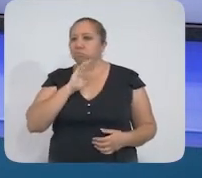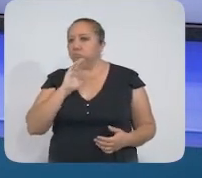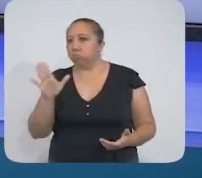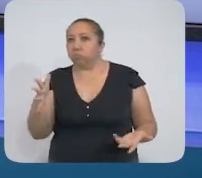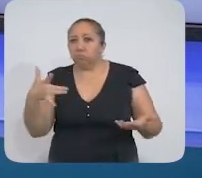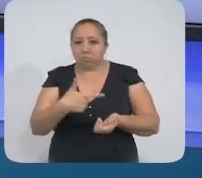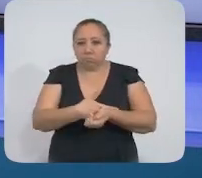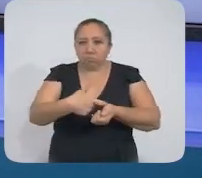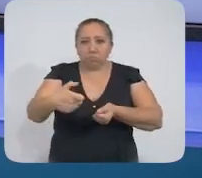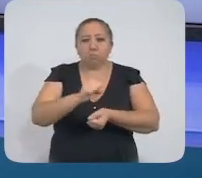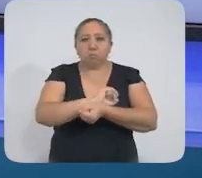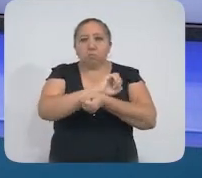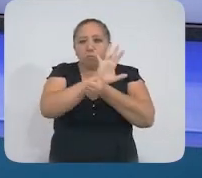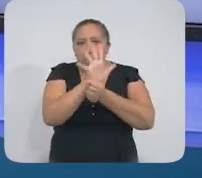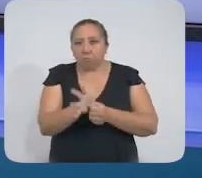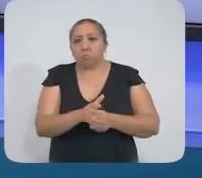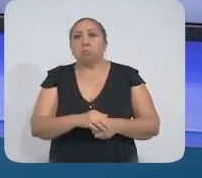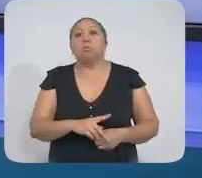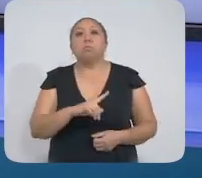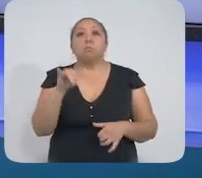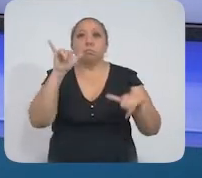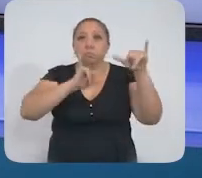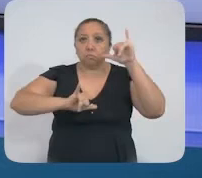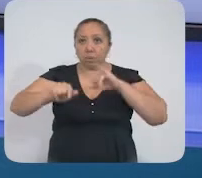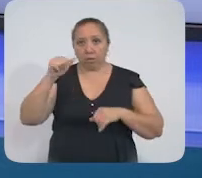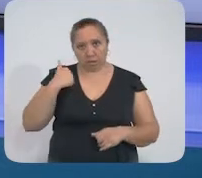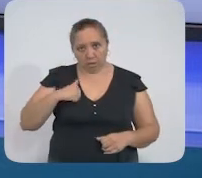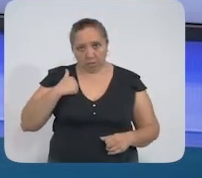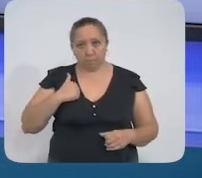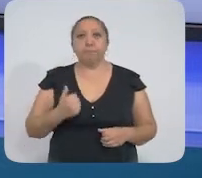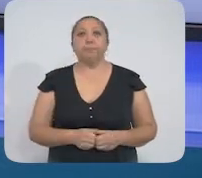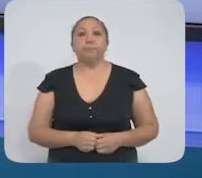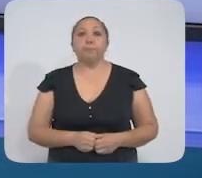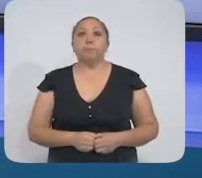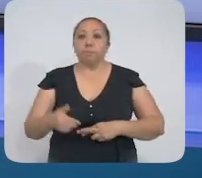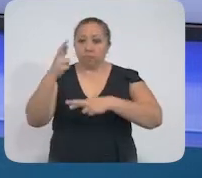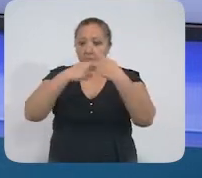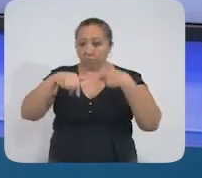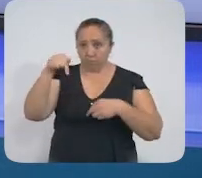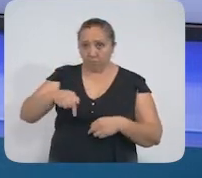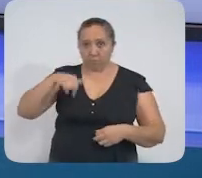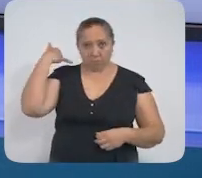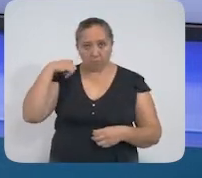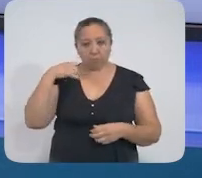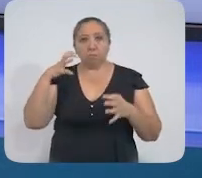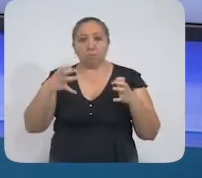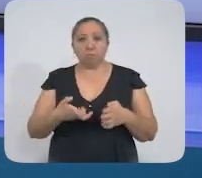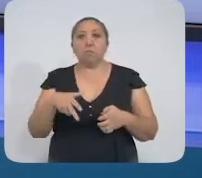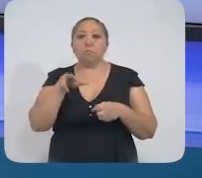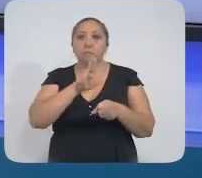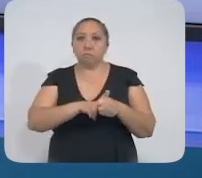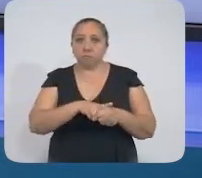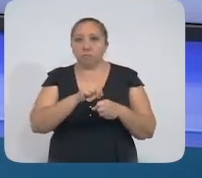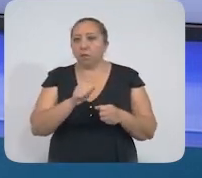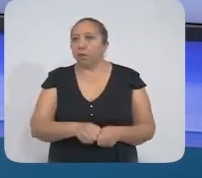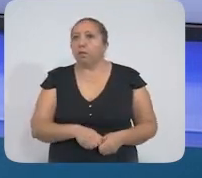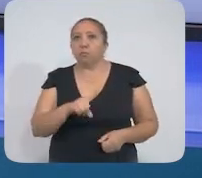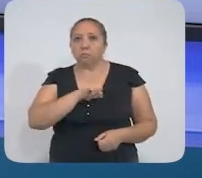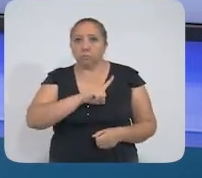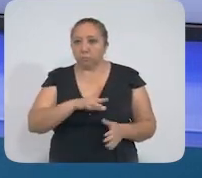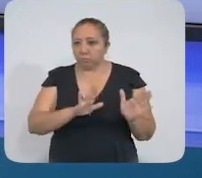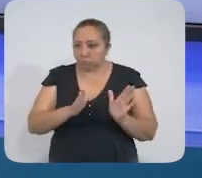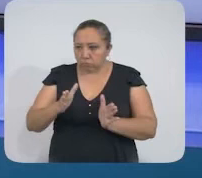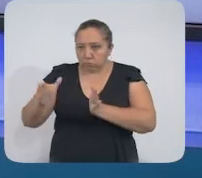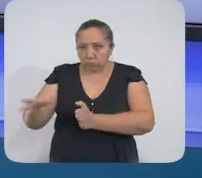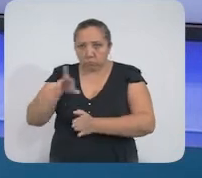tak 82 habo. Tulakle balo hela tzokutabalu yohelt unos molay el Sistema Nacional de Epidemiología. Beishan,